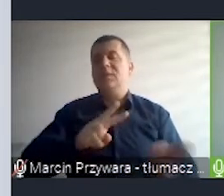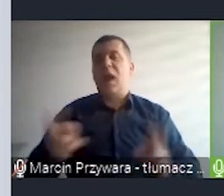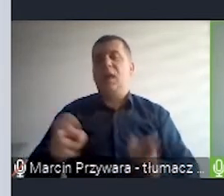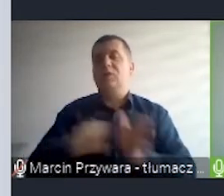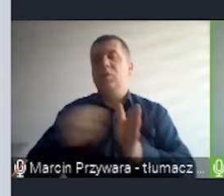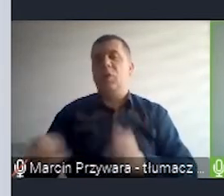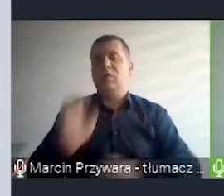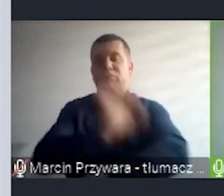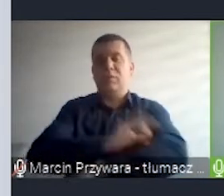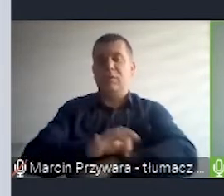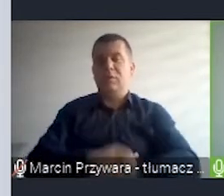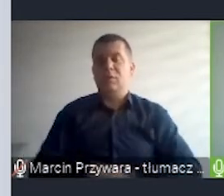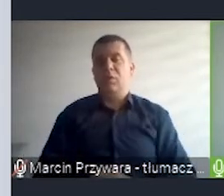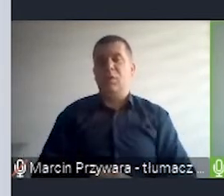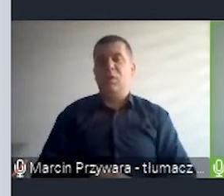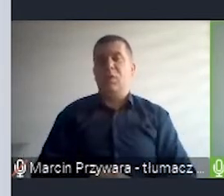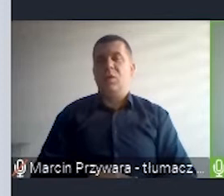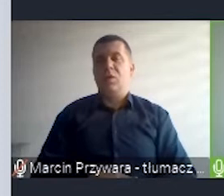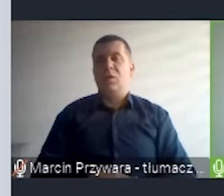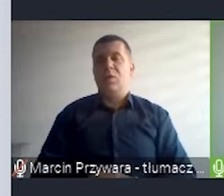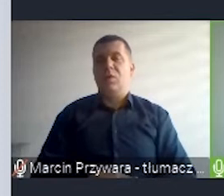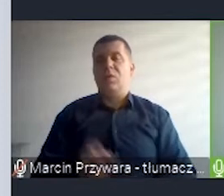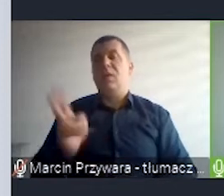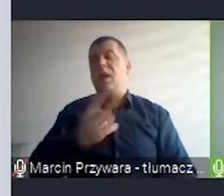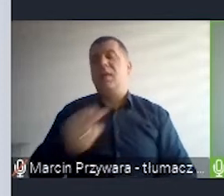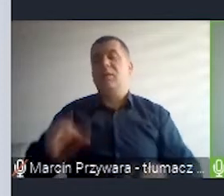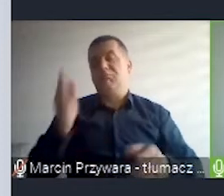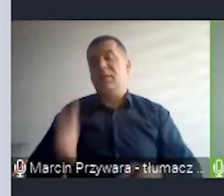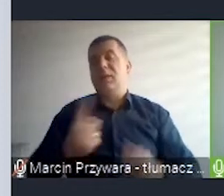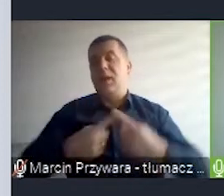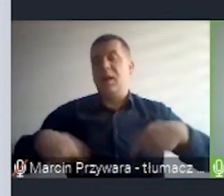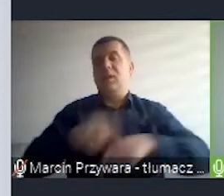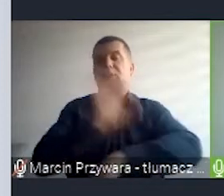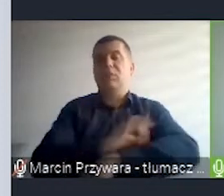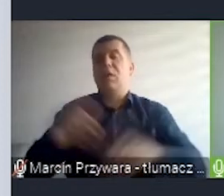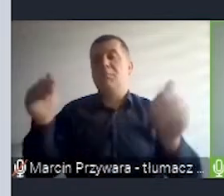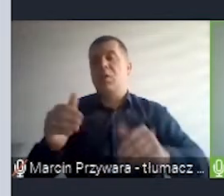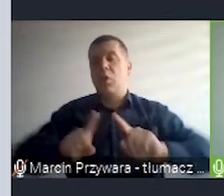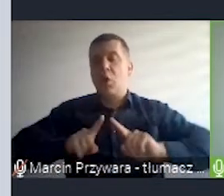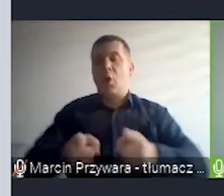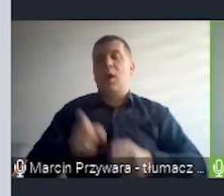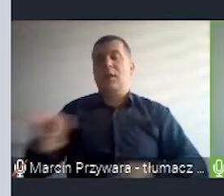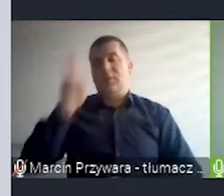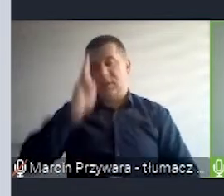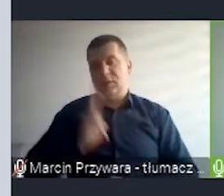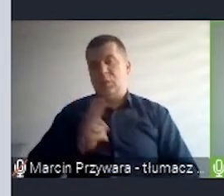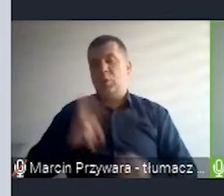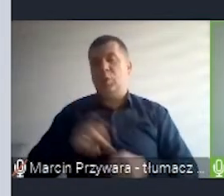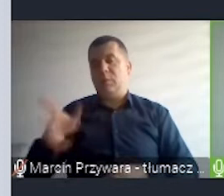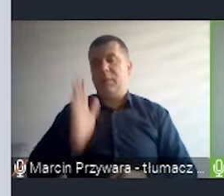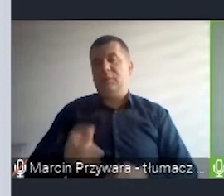od projektu, od momentu, w którym przyjdzie realizować projekt, czy od możliwości organizacyjnych instytucji, które ma